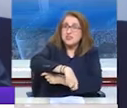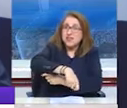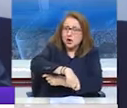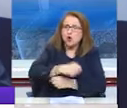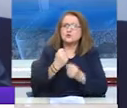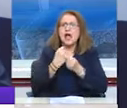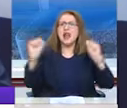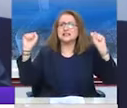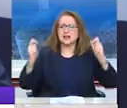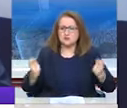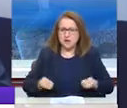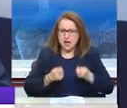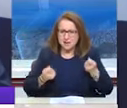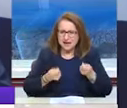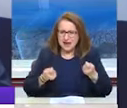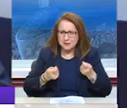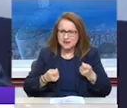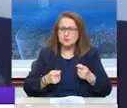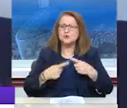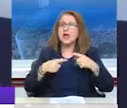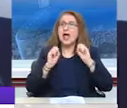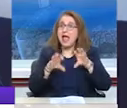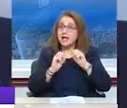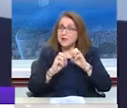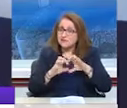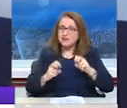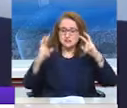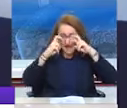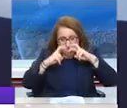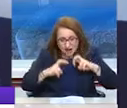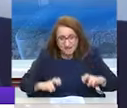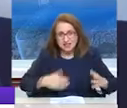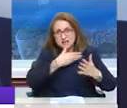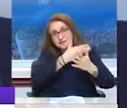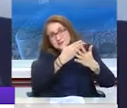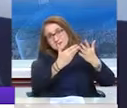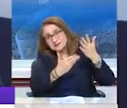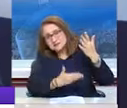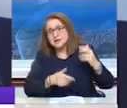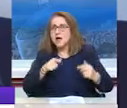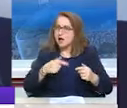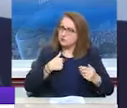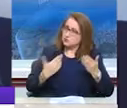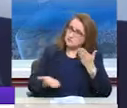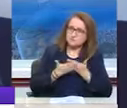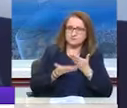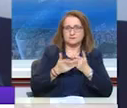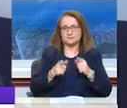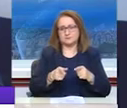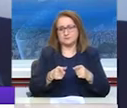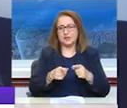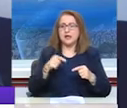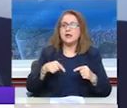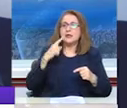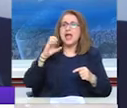ανεξάρτητους επαγγελματίες ή με έμειστη εντολή ιατρούς, εκπαιδευτικούς και ερευνητές. Μέσα από πόρους του ΕΣΠΑ θα καταβληθεί σε